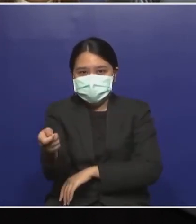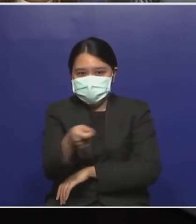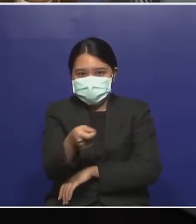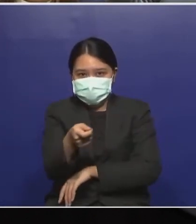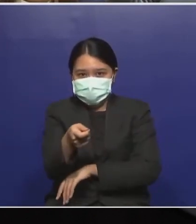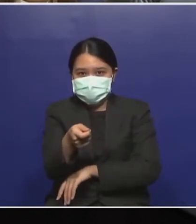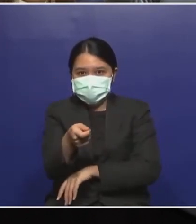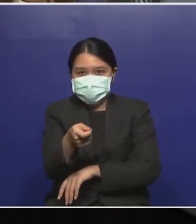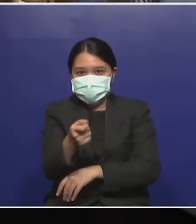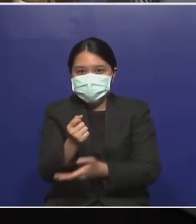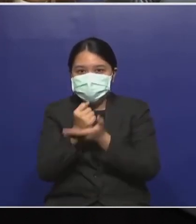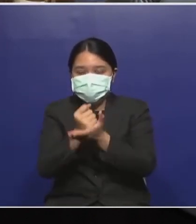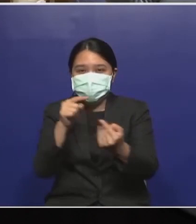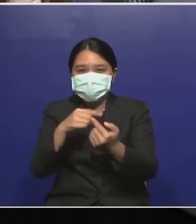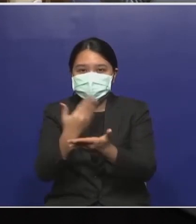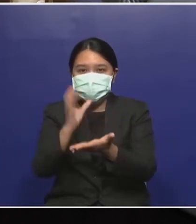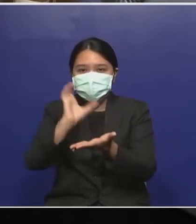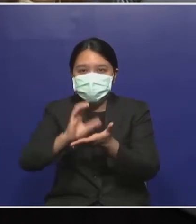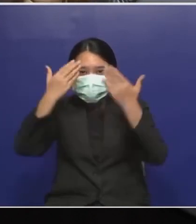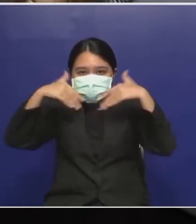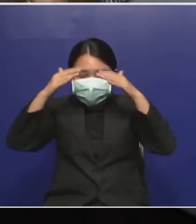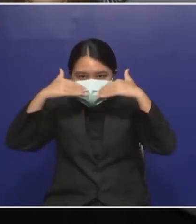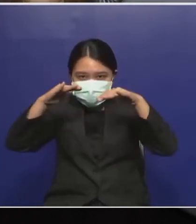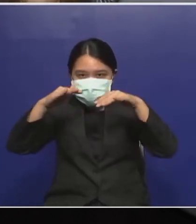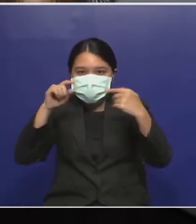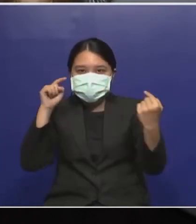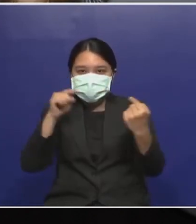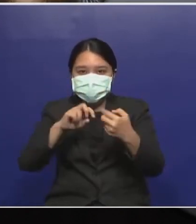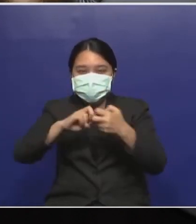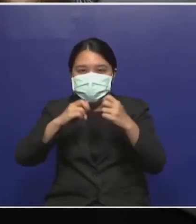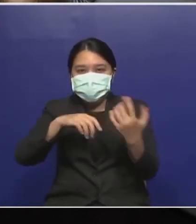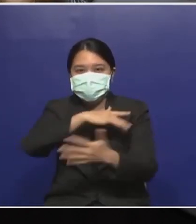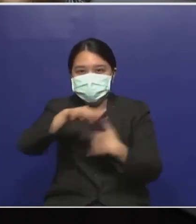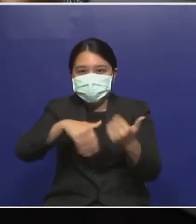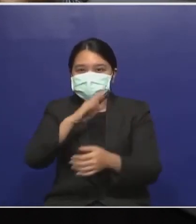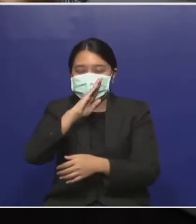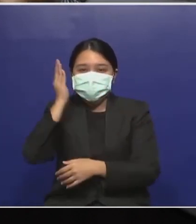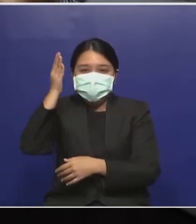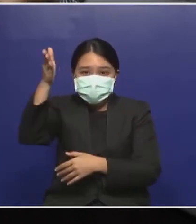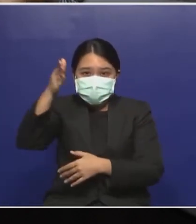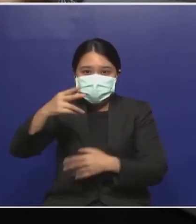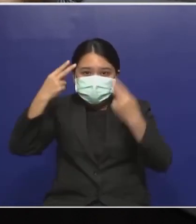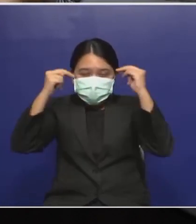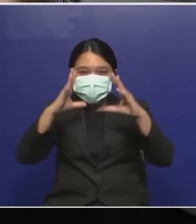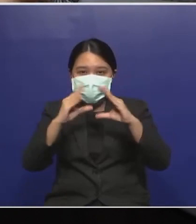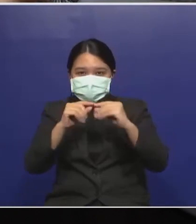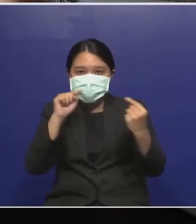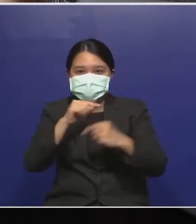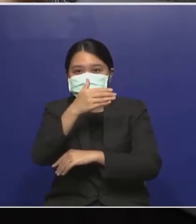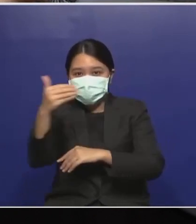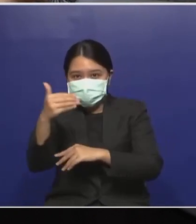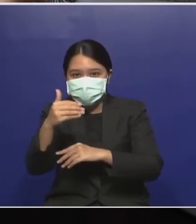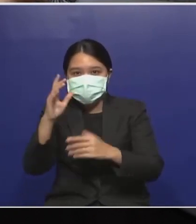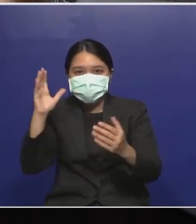ที่มองไมเหปญหาสงแร้มเวลาทท่านในยกไปปชุมระดับประเทศเหมอวดบสากลนะครับจะได้ไมเดนหงท